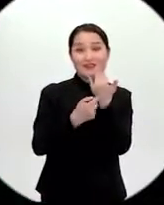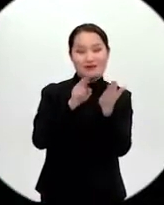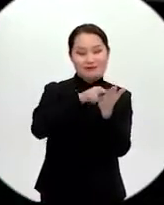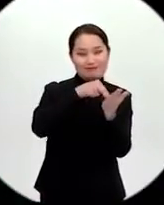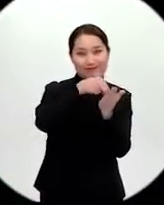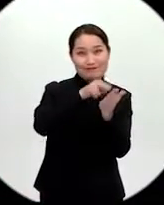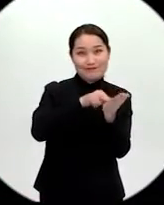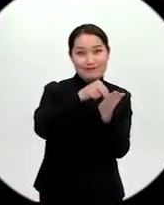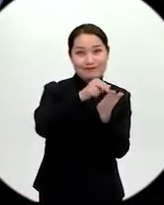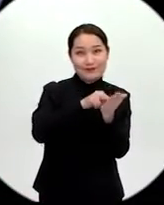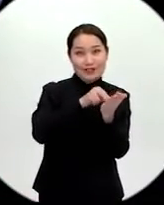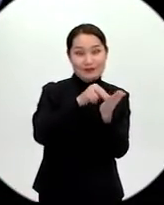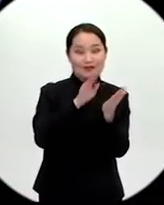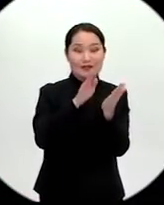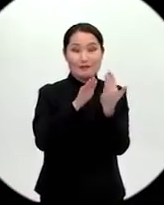나시가